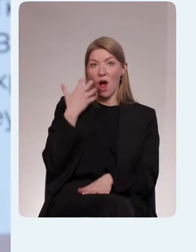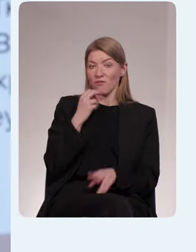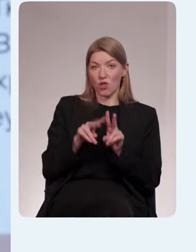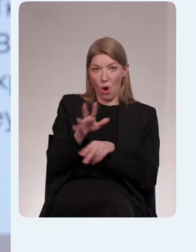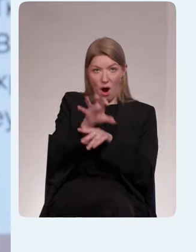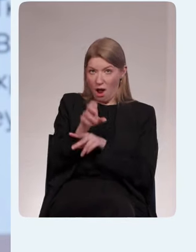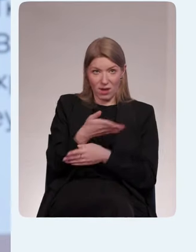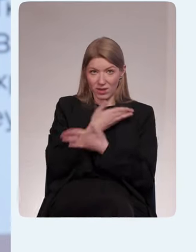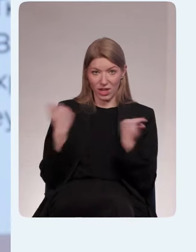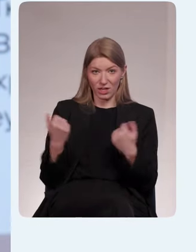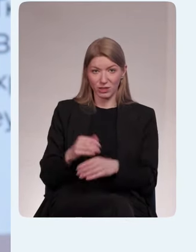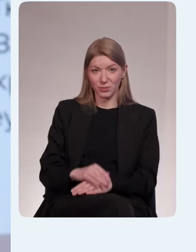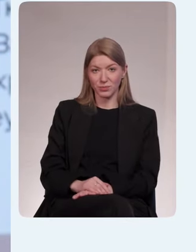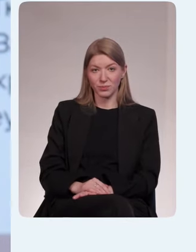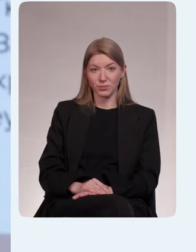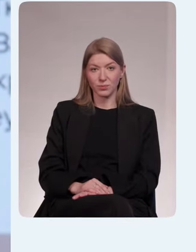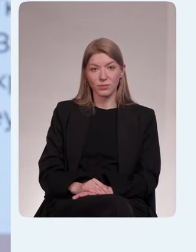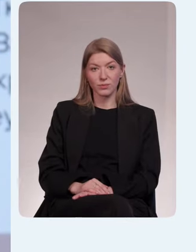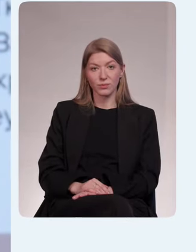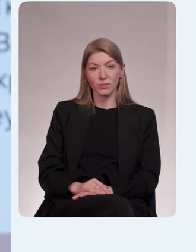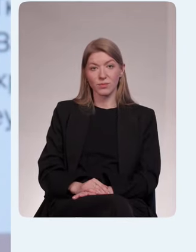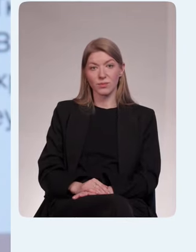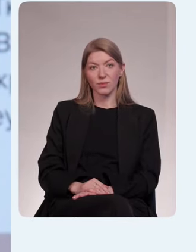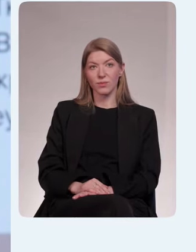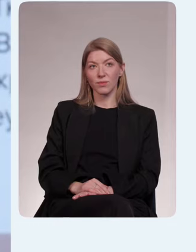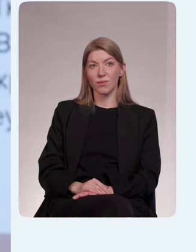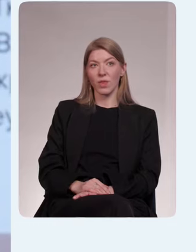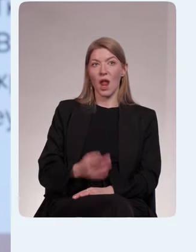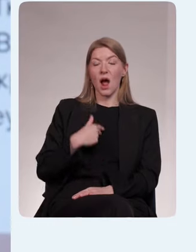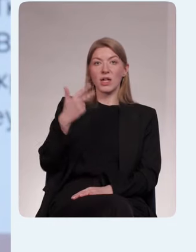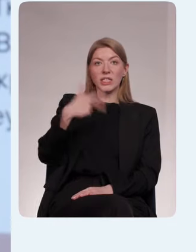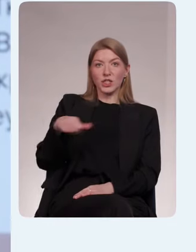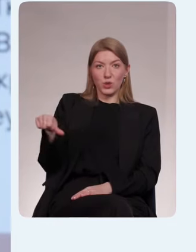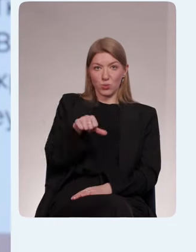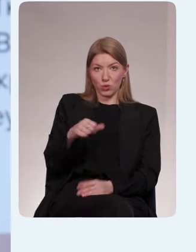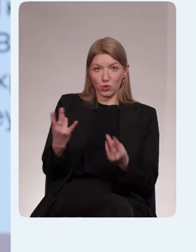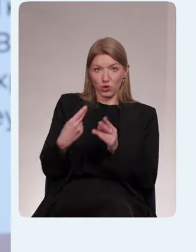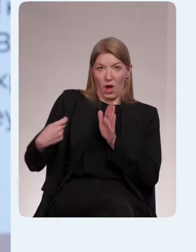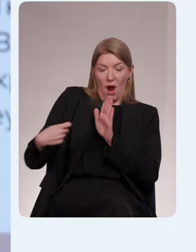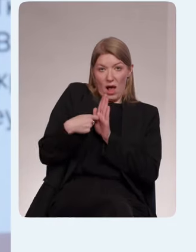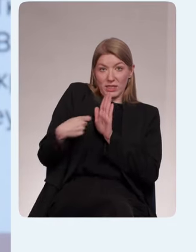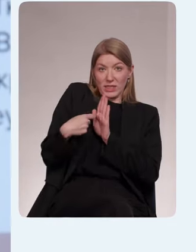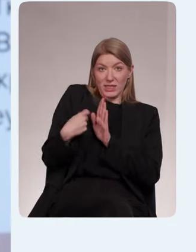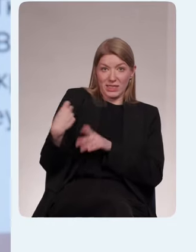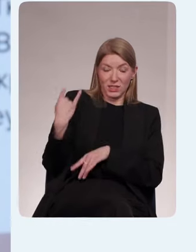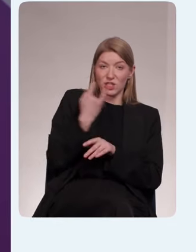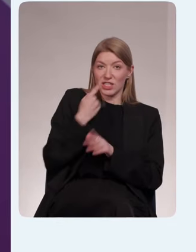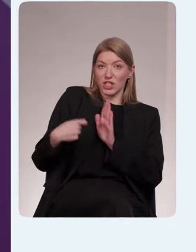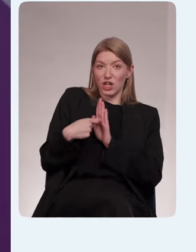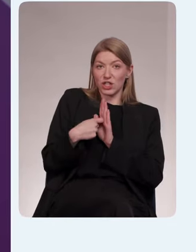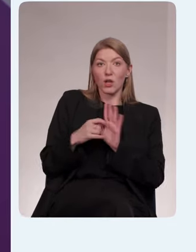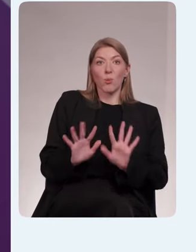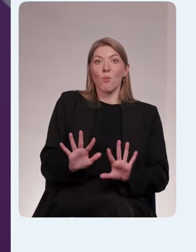Да, мы с пылесосом чисто по очереди заряжаемся. Боюсь, что моя чистоплотность может однажды меня погубить.